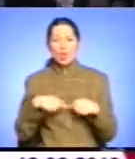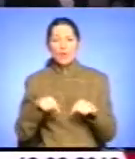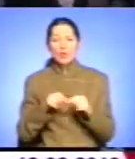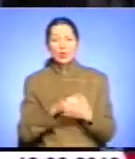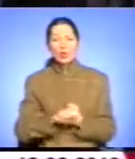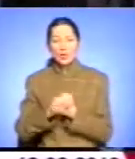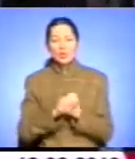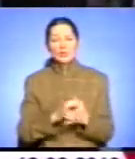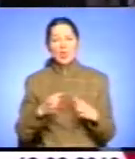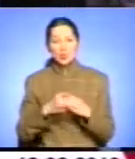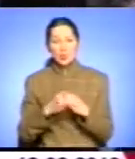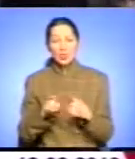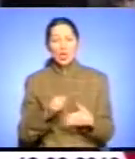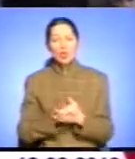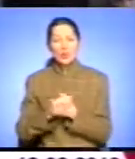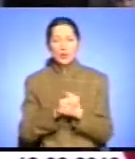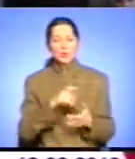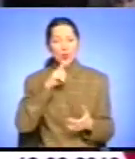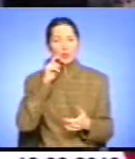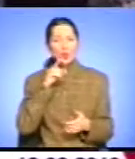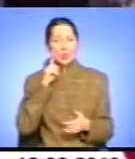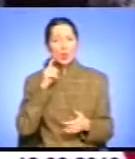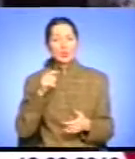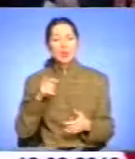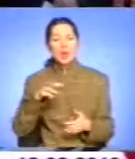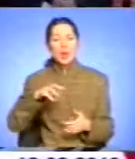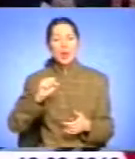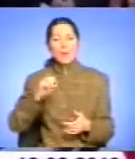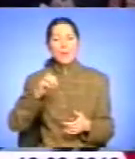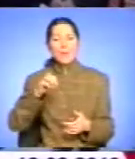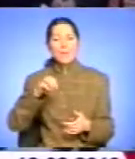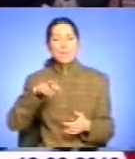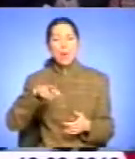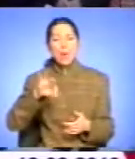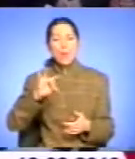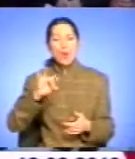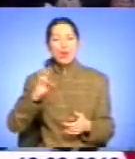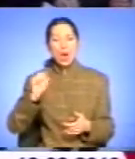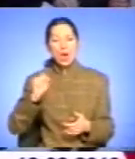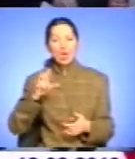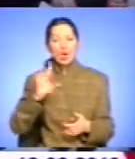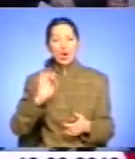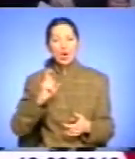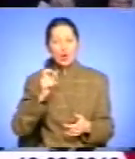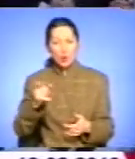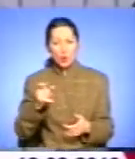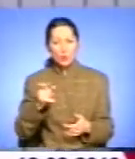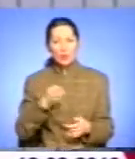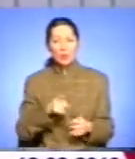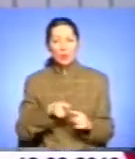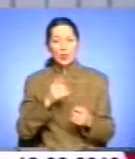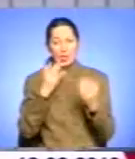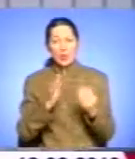Товариство української молоді, Меморіал, Рух. Цими днями Левку Горохівському мало б виповнитись 70